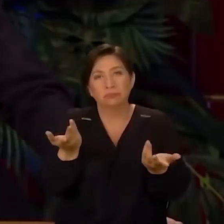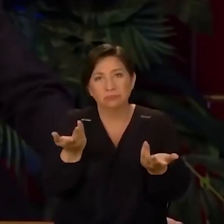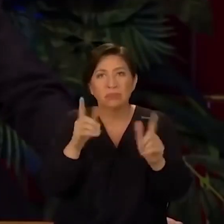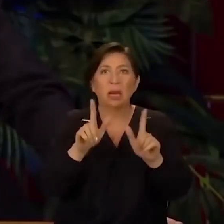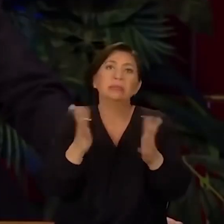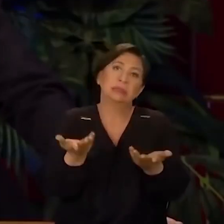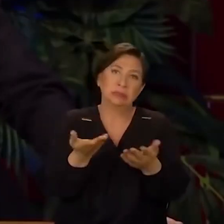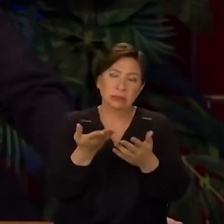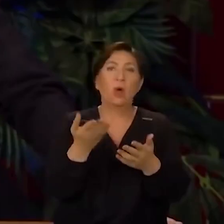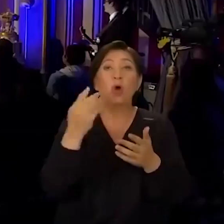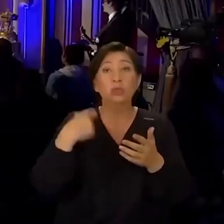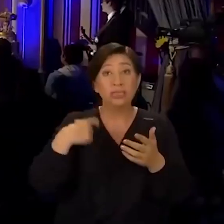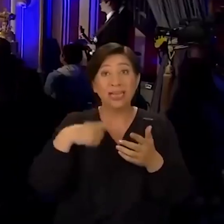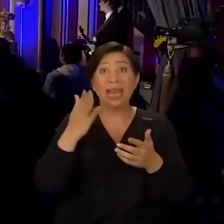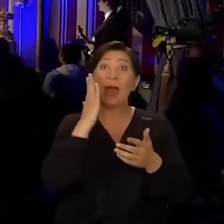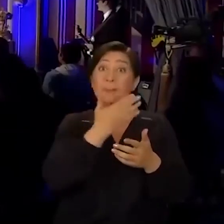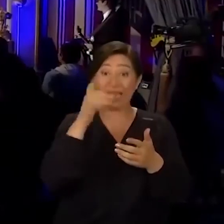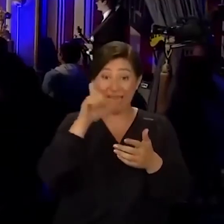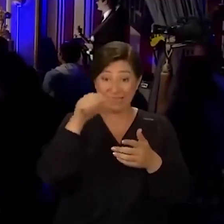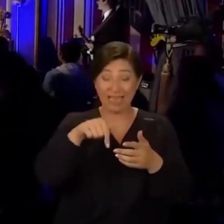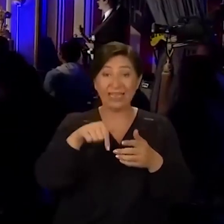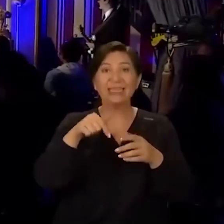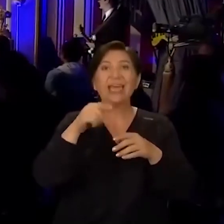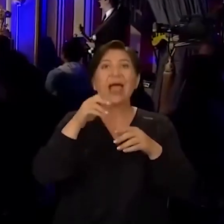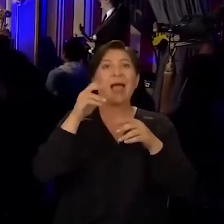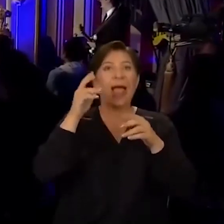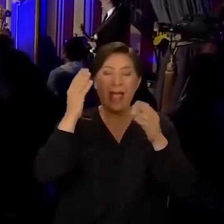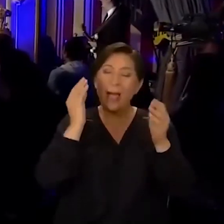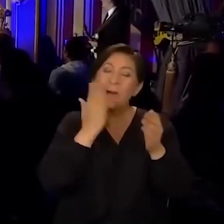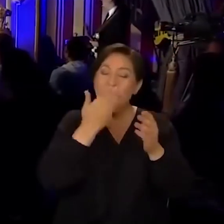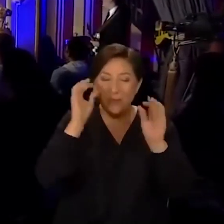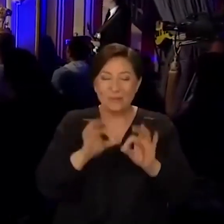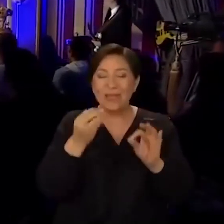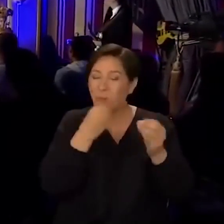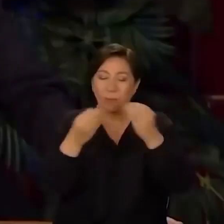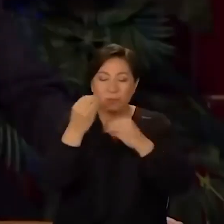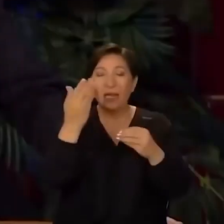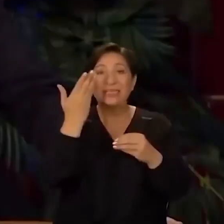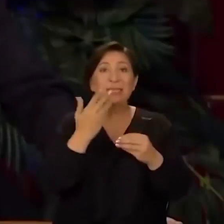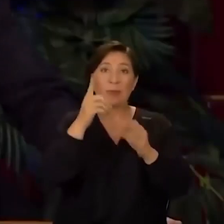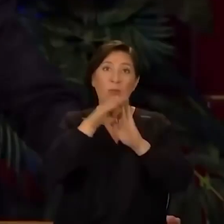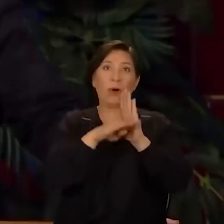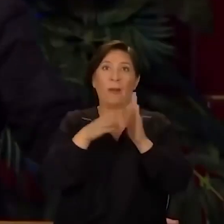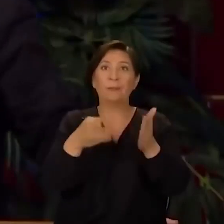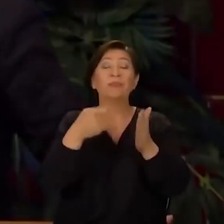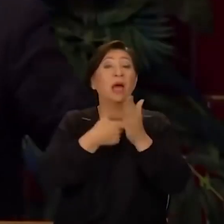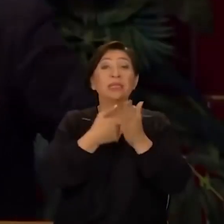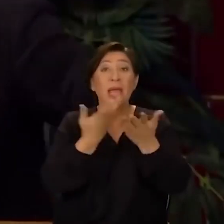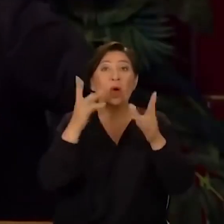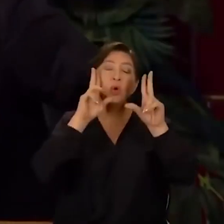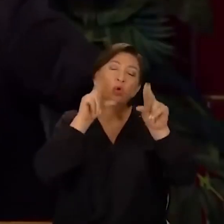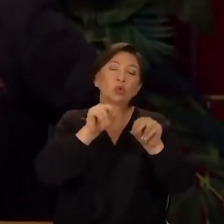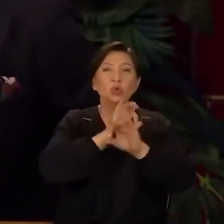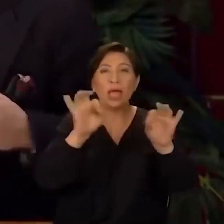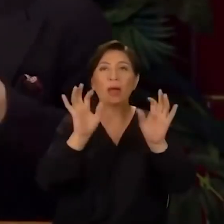hepsini seyretmem gerekmiyor Aslı bu ve Ramazan ayında sahur saatlerinde de izlenebilir Bir program adı